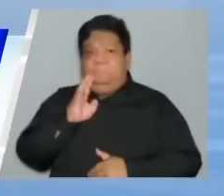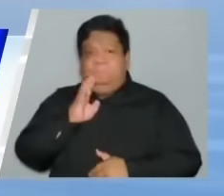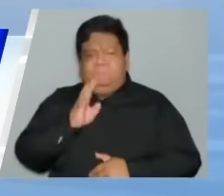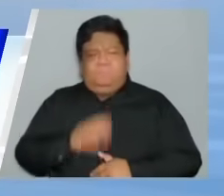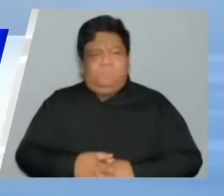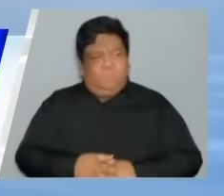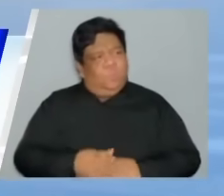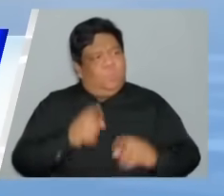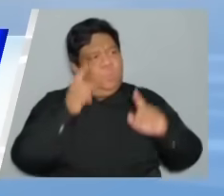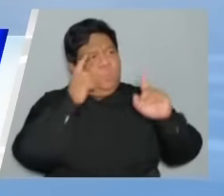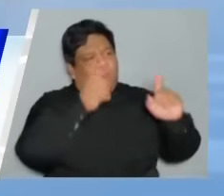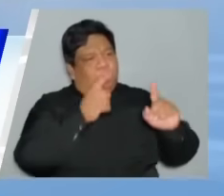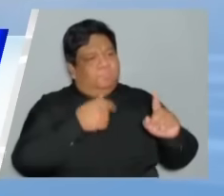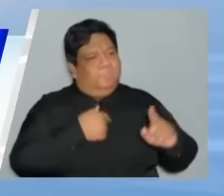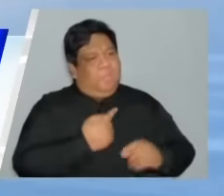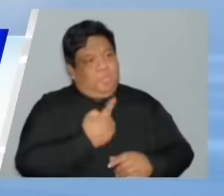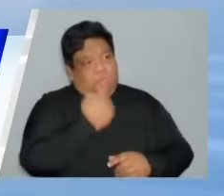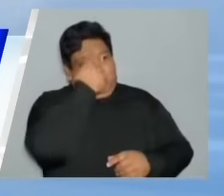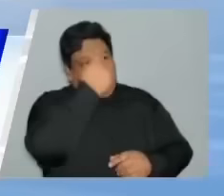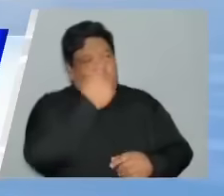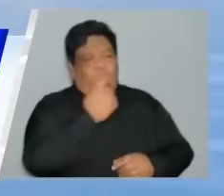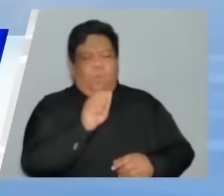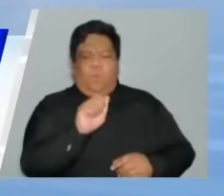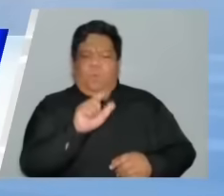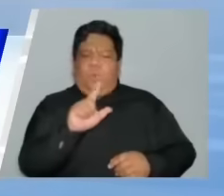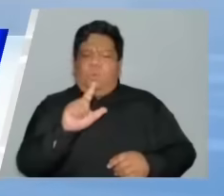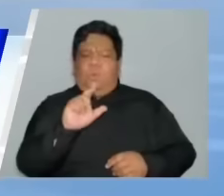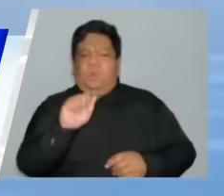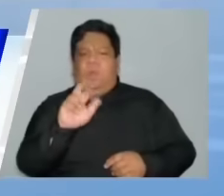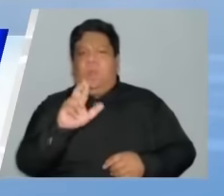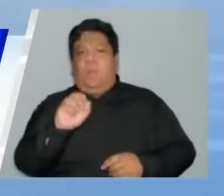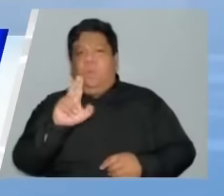maka-individual all around po. Which is yung 6